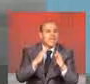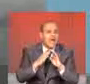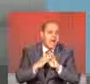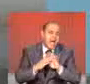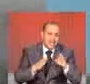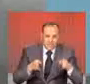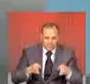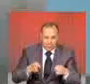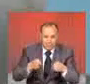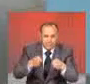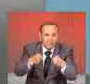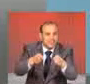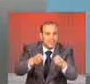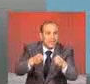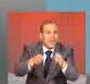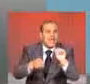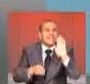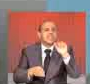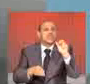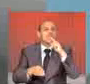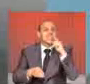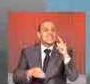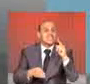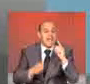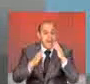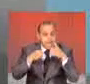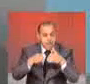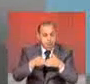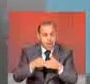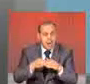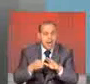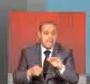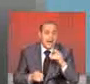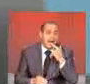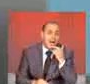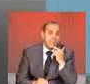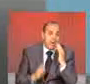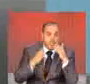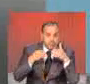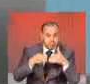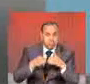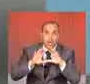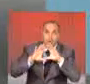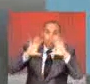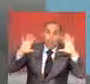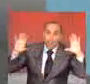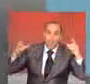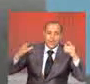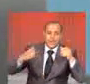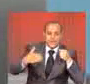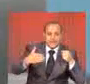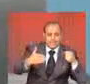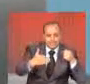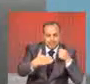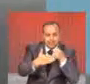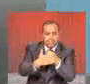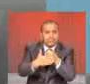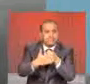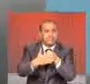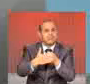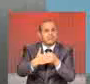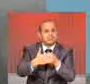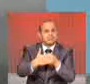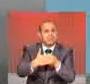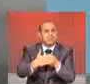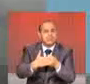السويس. وحسب مصادر هيئة المواني في البحر الأحمر، فإن سفينة الحاويات التي اصطدمت بالقارب